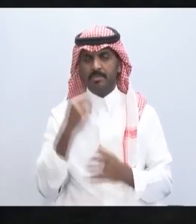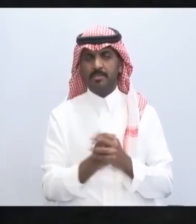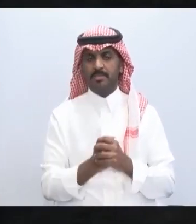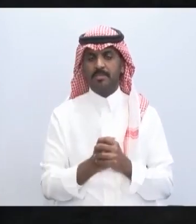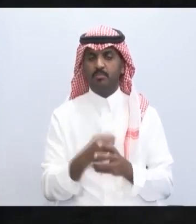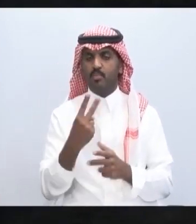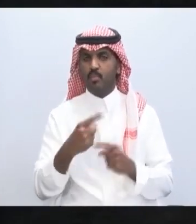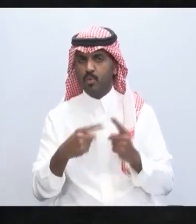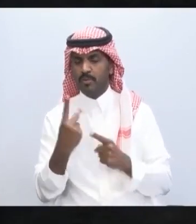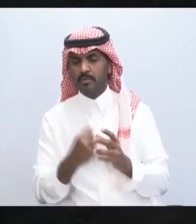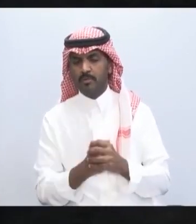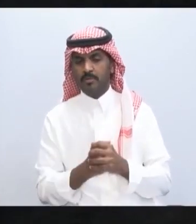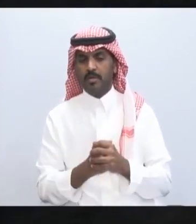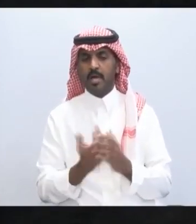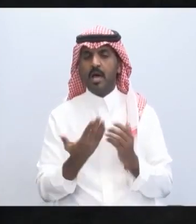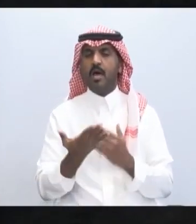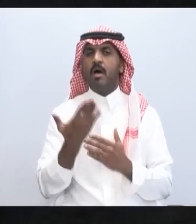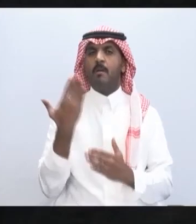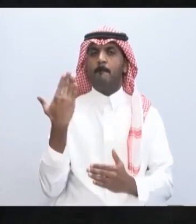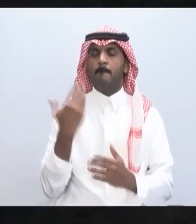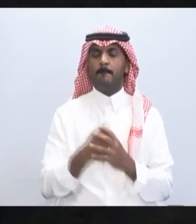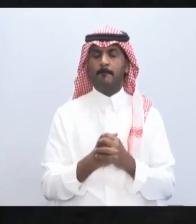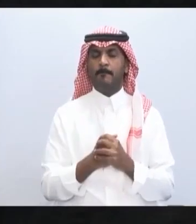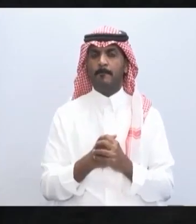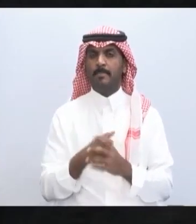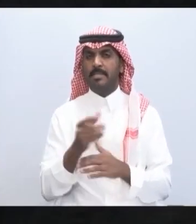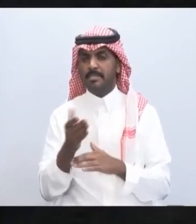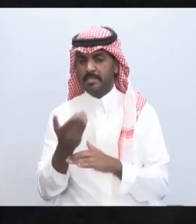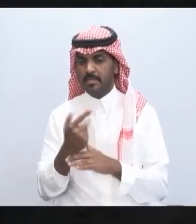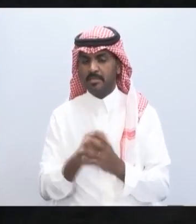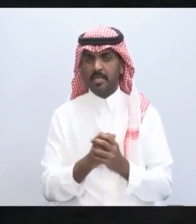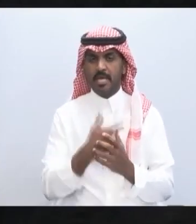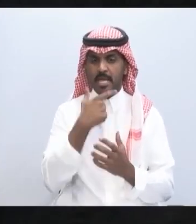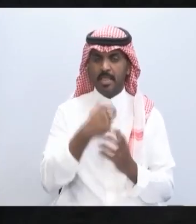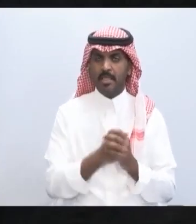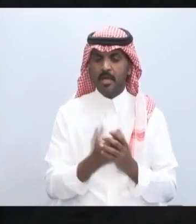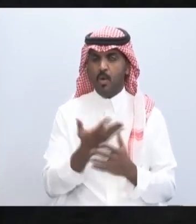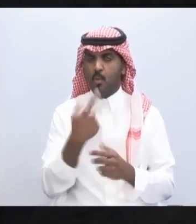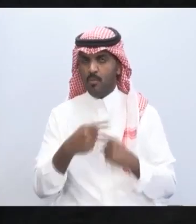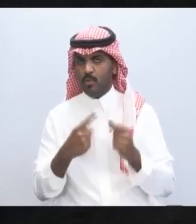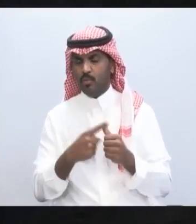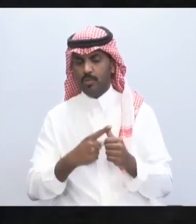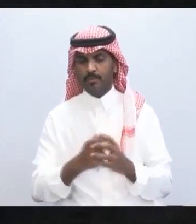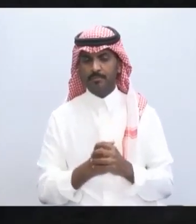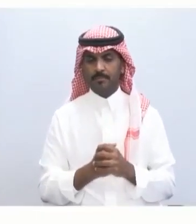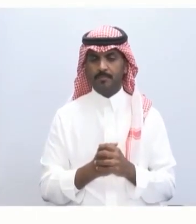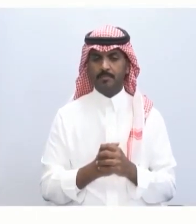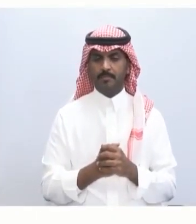محاولتين او محاولتان قام بها لاستعاده الرياض المحاوله الاولى